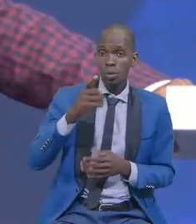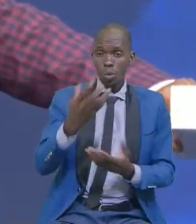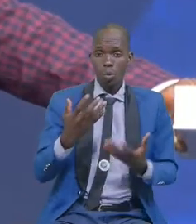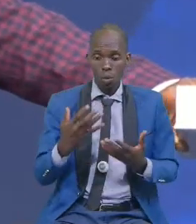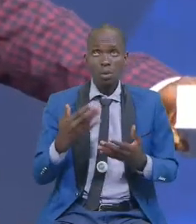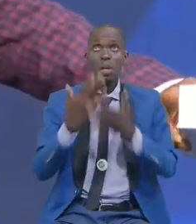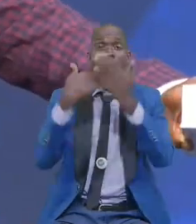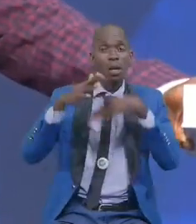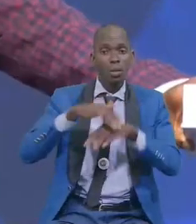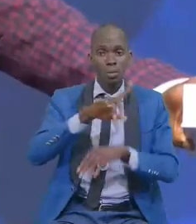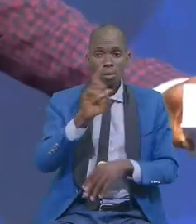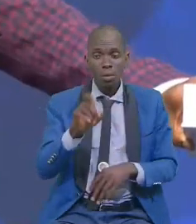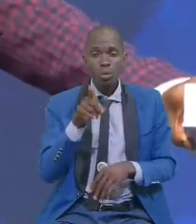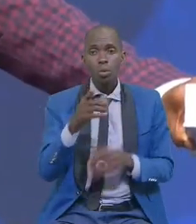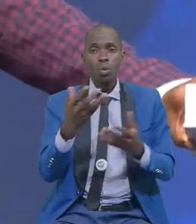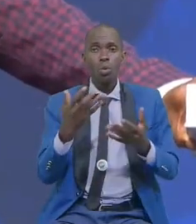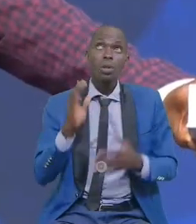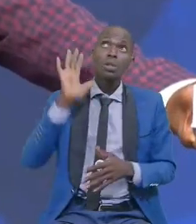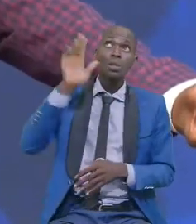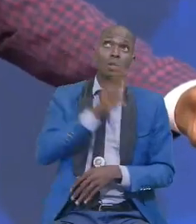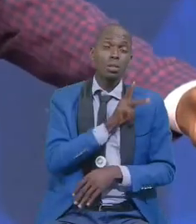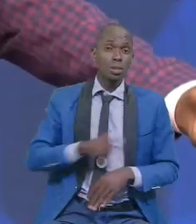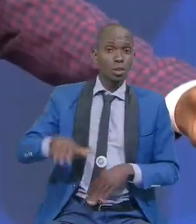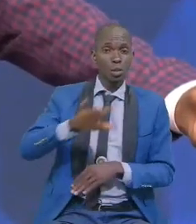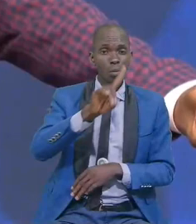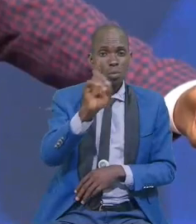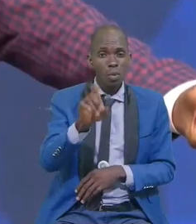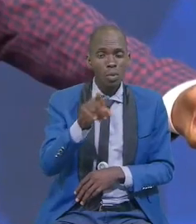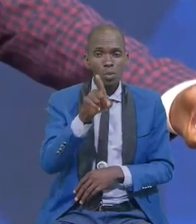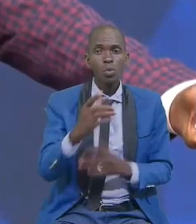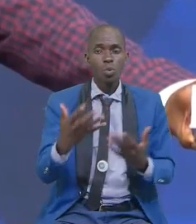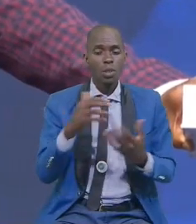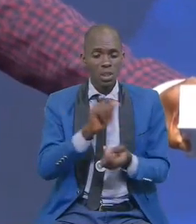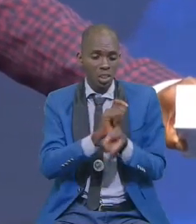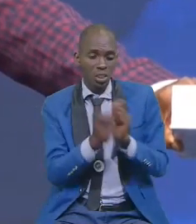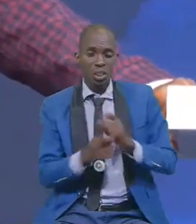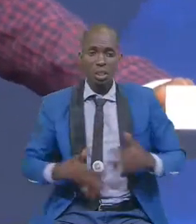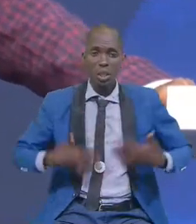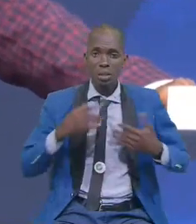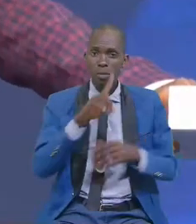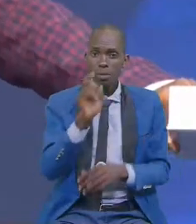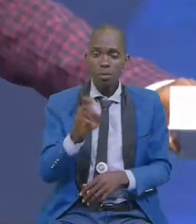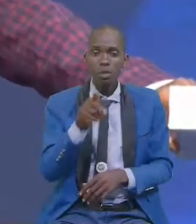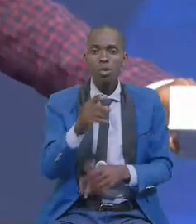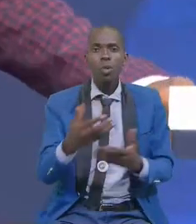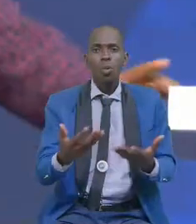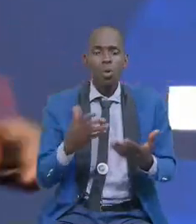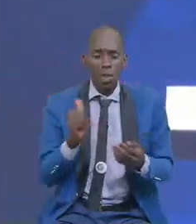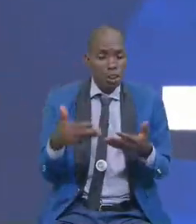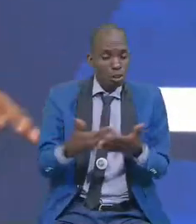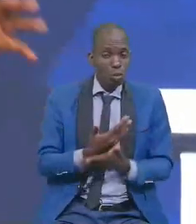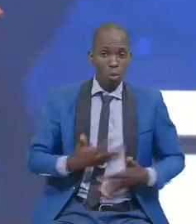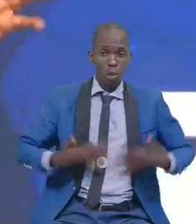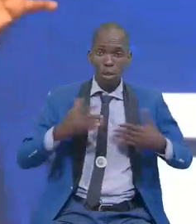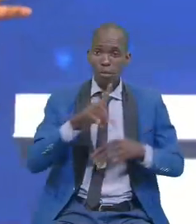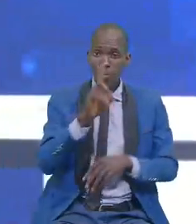ciel, tu veux son royaume, tu veux une vie transformée, tu veux une nouvelle vie.